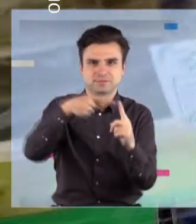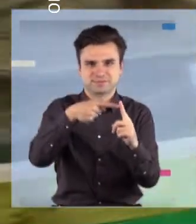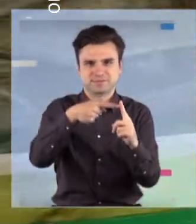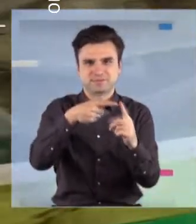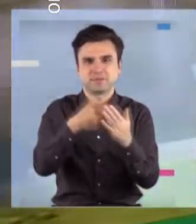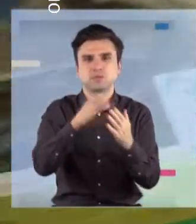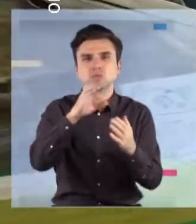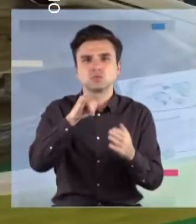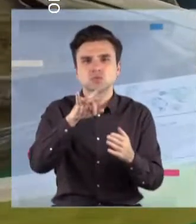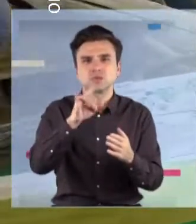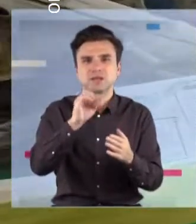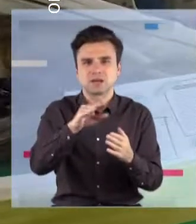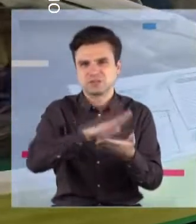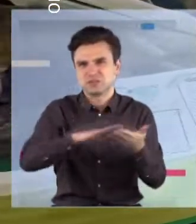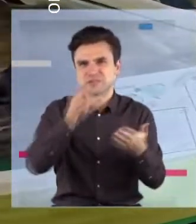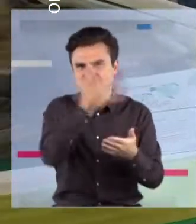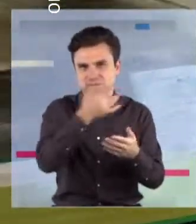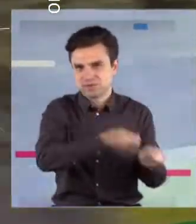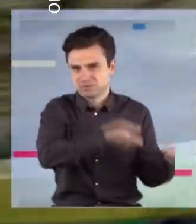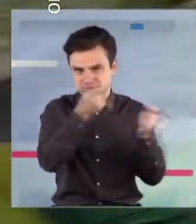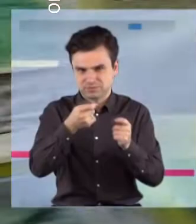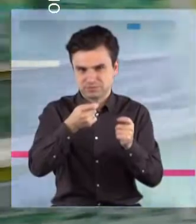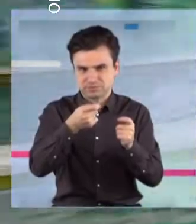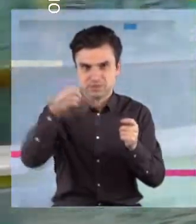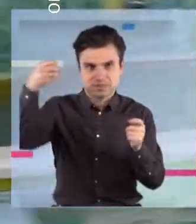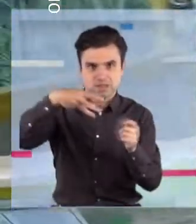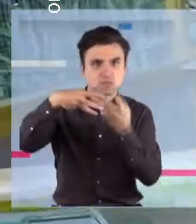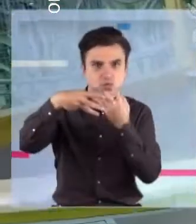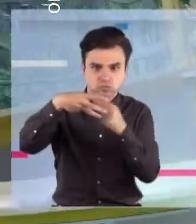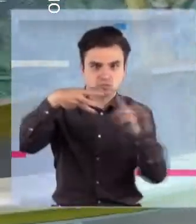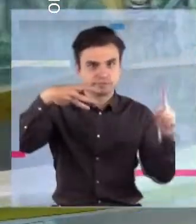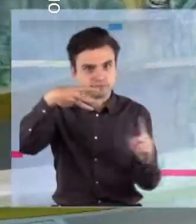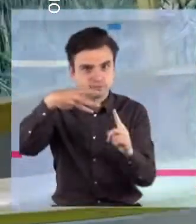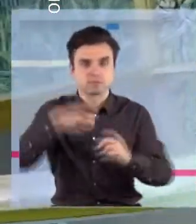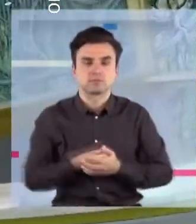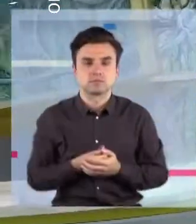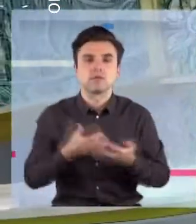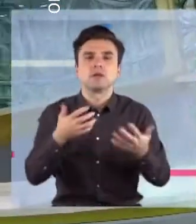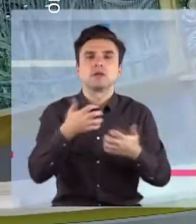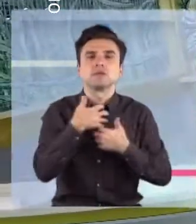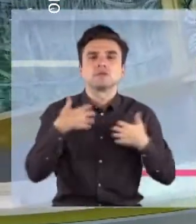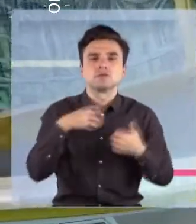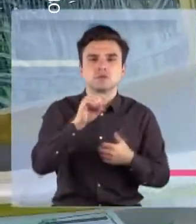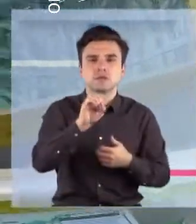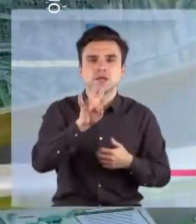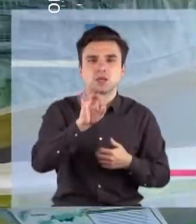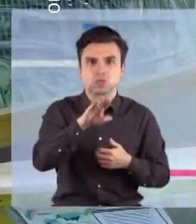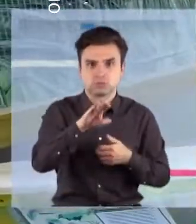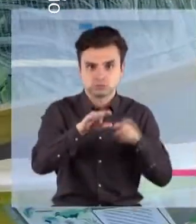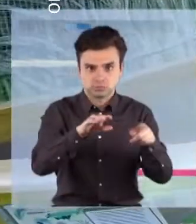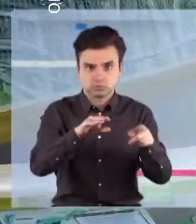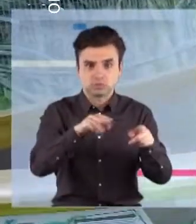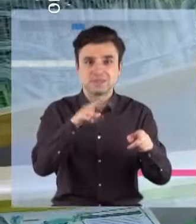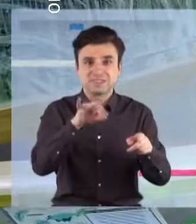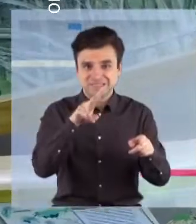вихідний. А можна к єнотам, да, зайти? Можна. Да. Вот, а сказали, що сьогодні вихідний. Ну, попадемо вихідний